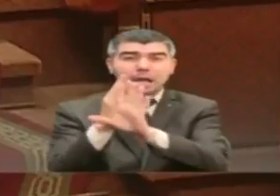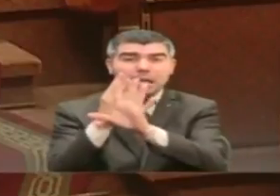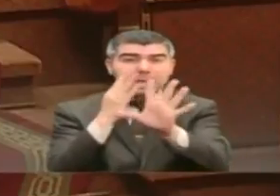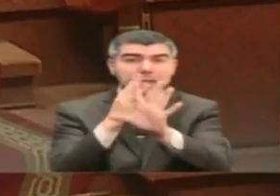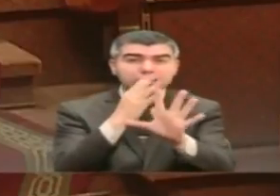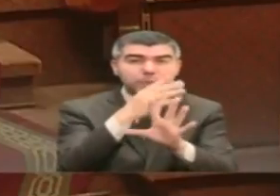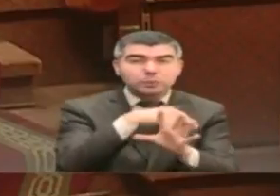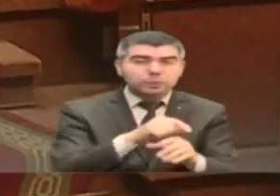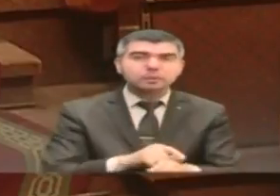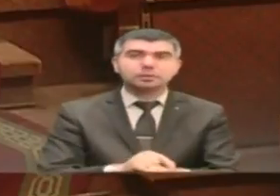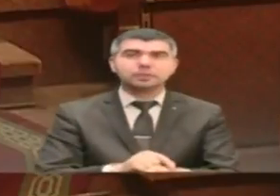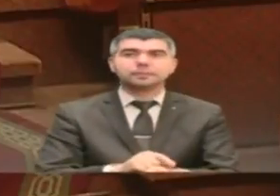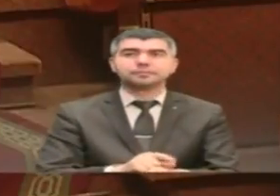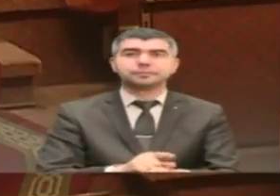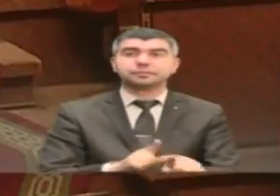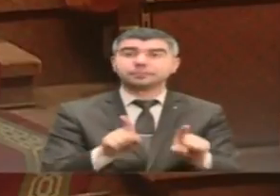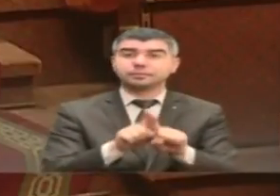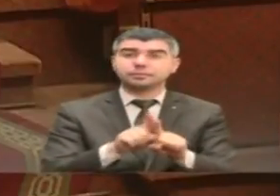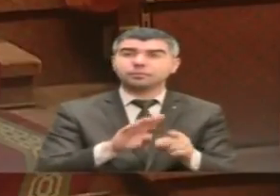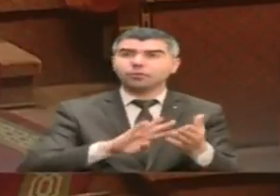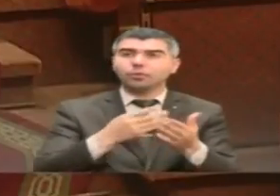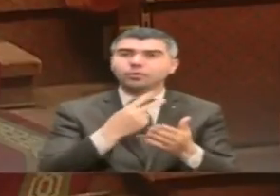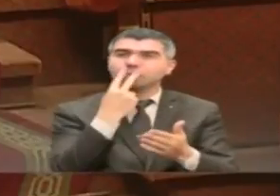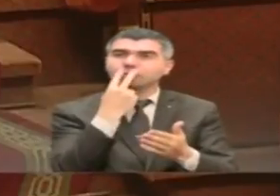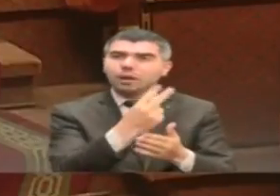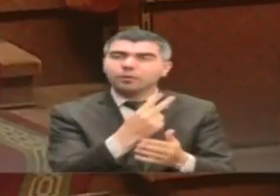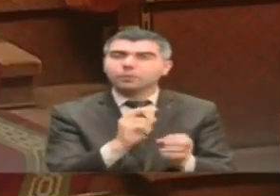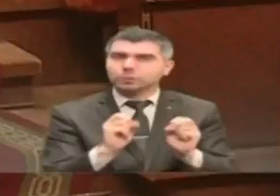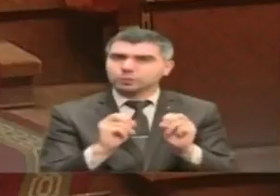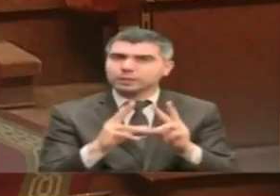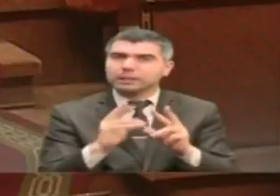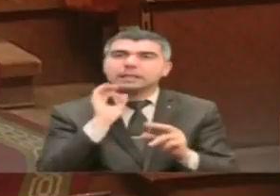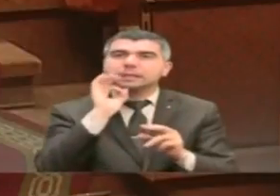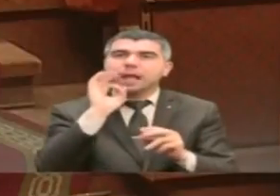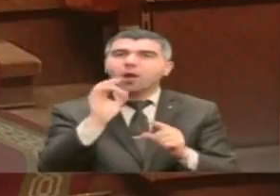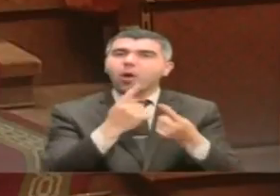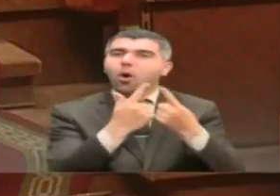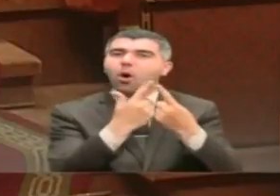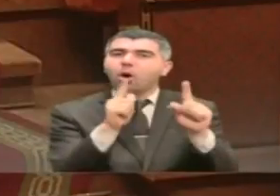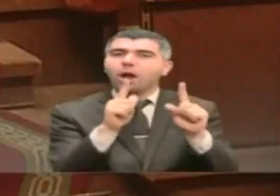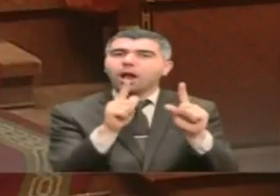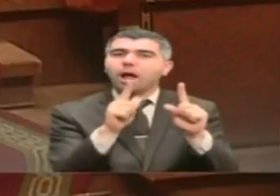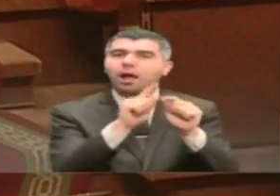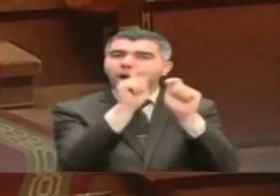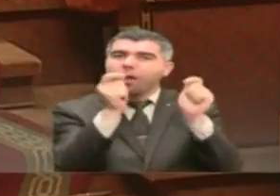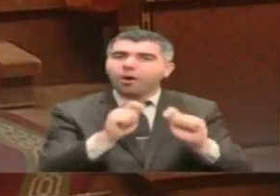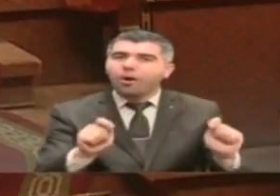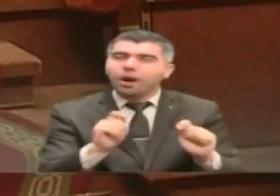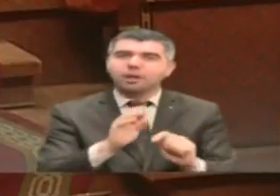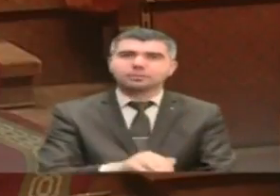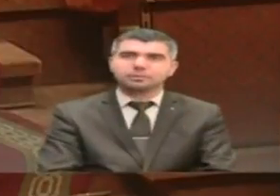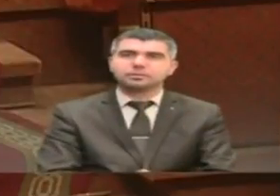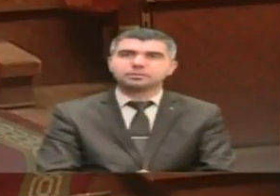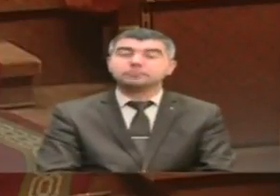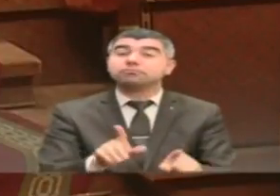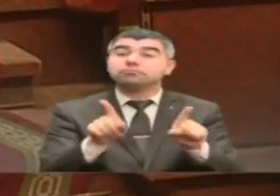تكون موضوعه انهم يعبروا على الاراء ديالهم، لانه في نهايه المطاف القرار يتخذ على هذا المستوى. قضية المقالع